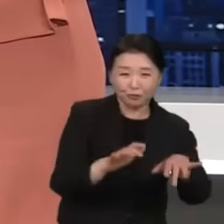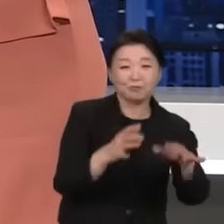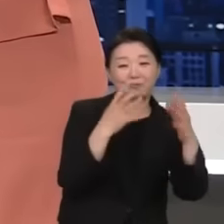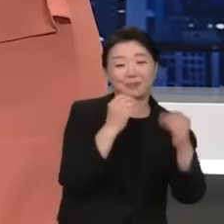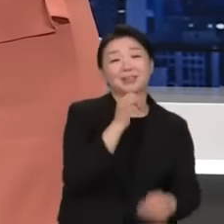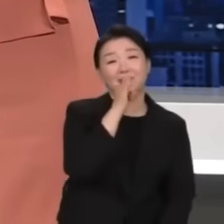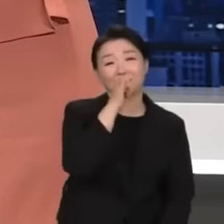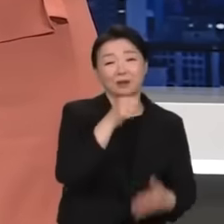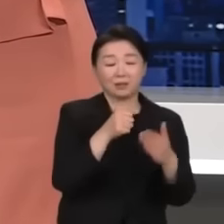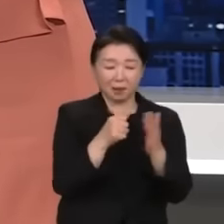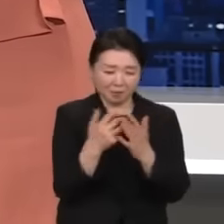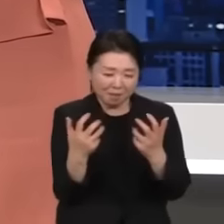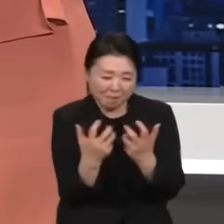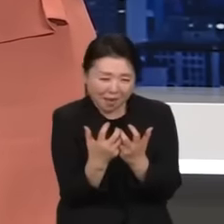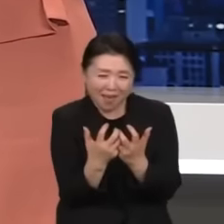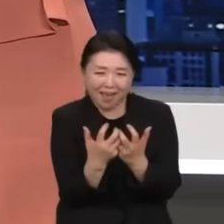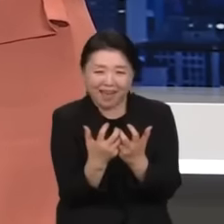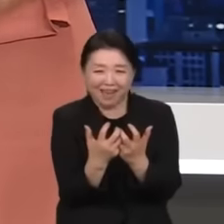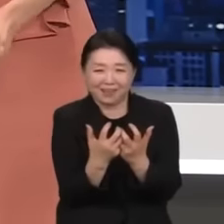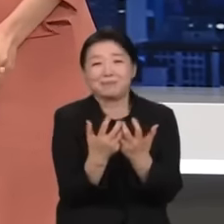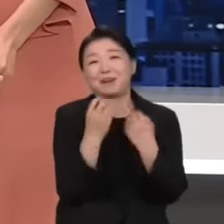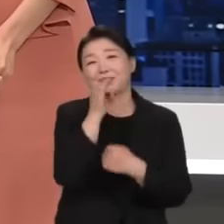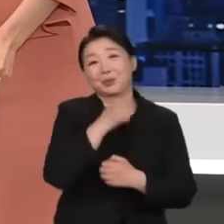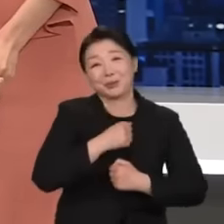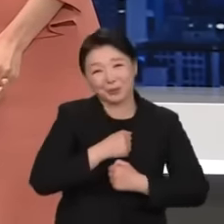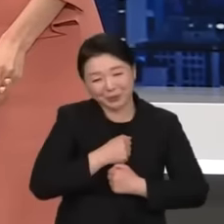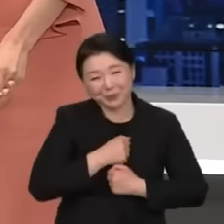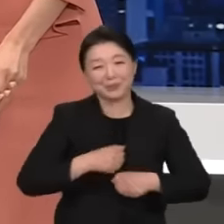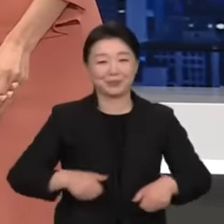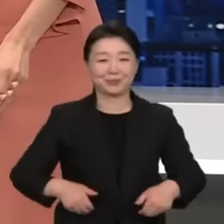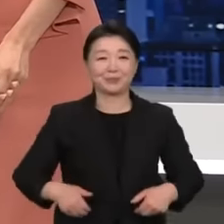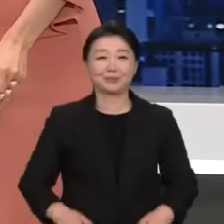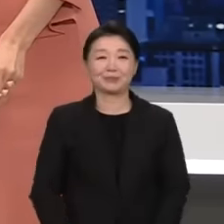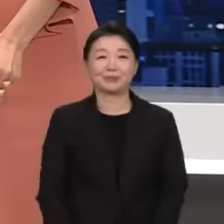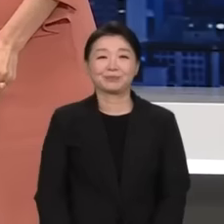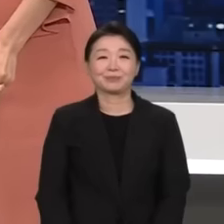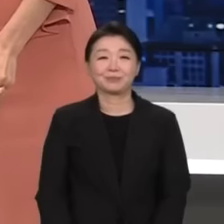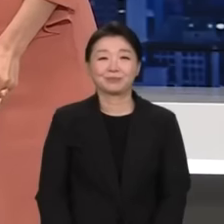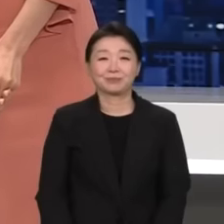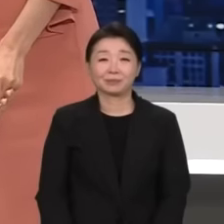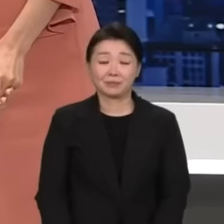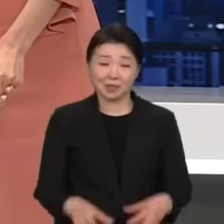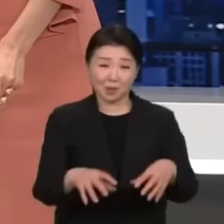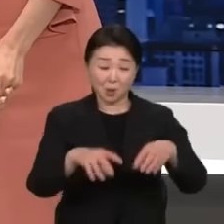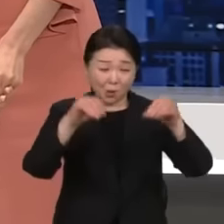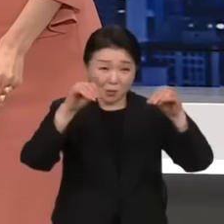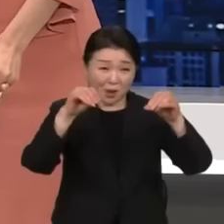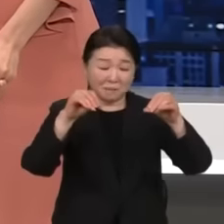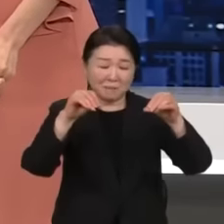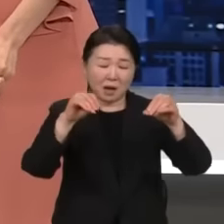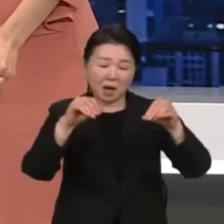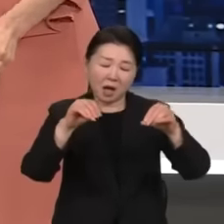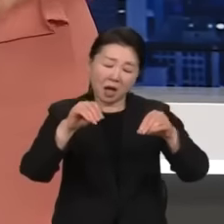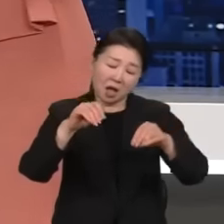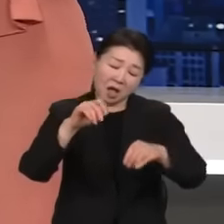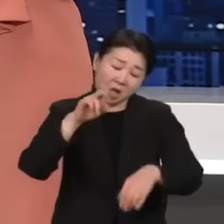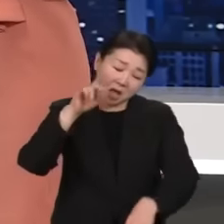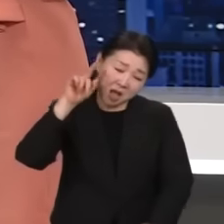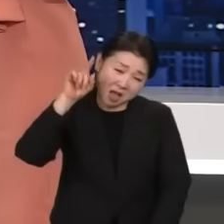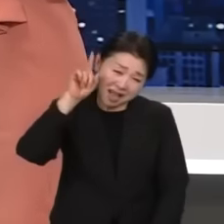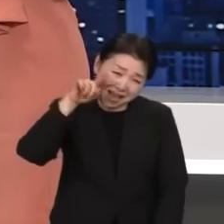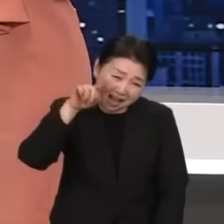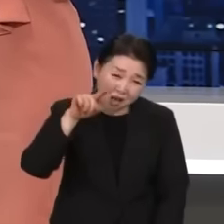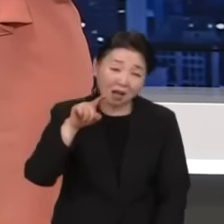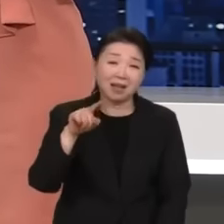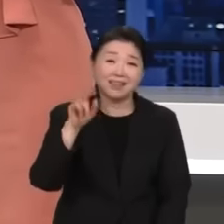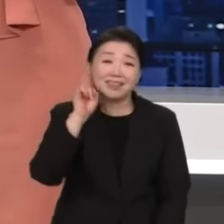쏟아지면서 빙판길이 만들어지는 곳이 많습니다. 조심히 이동하시기 바랍니다. 건조함은 나날이 심해지고 있습니다.